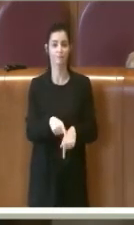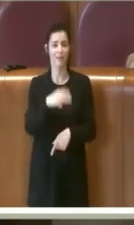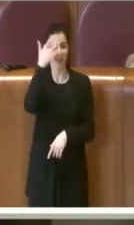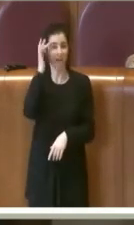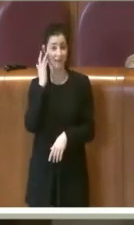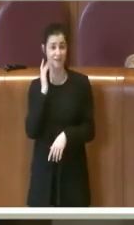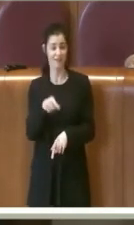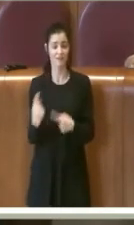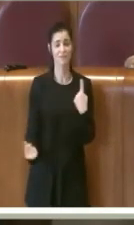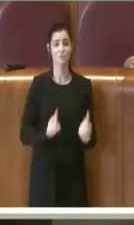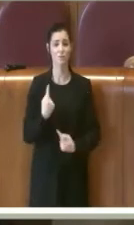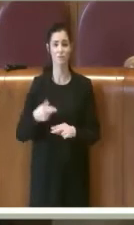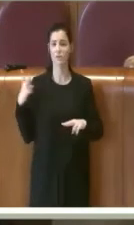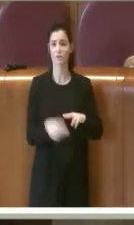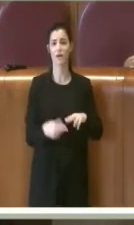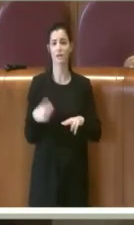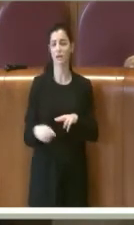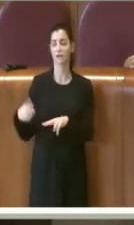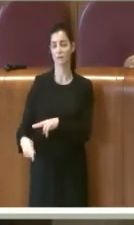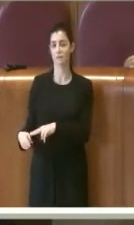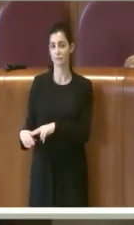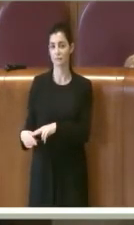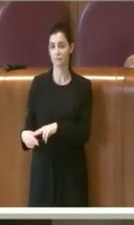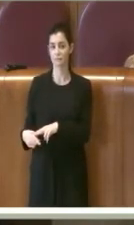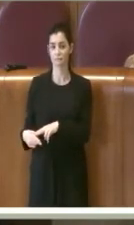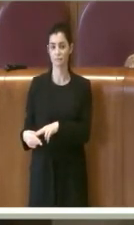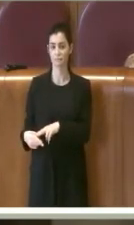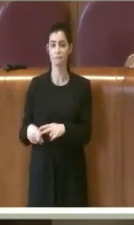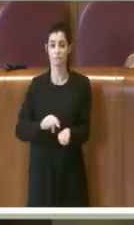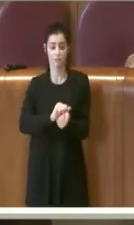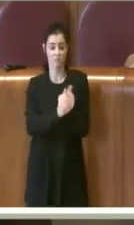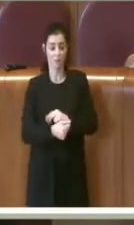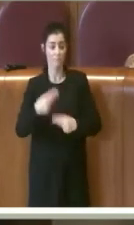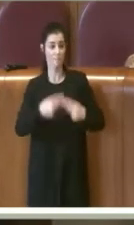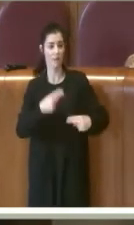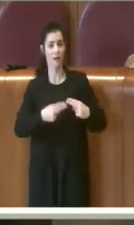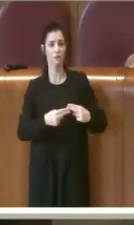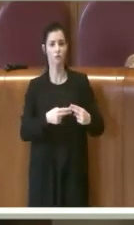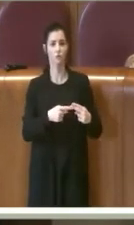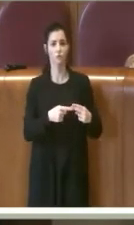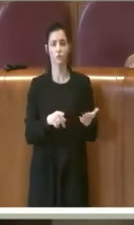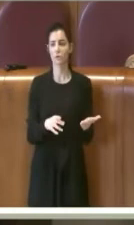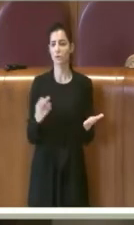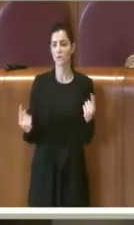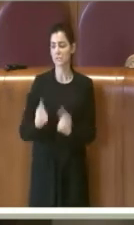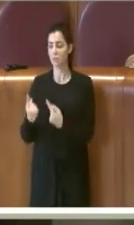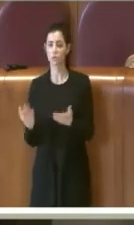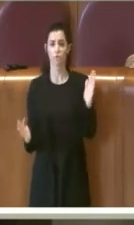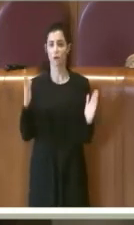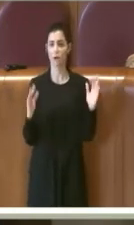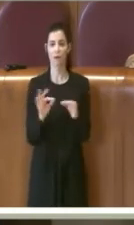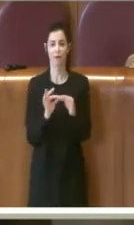avere delle situazioni, dei tagli e una variazione di bilancio che poi non rispecchia quelle che sarebbero le